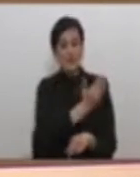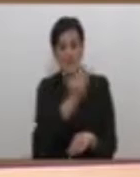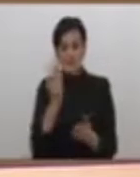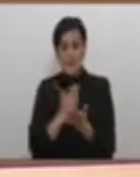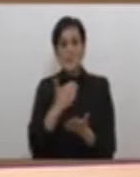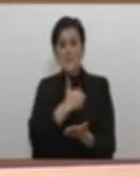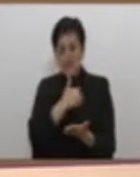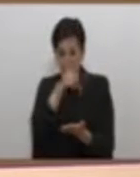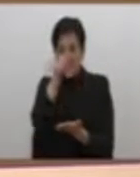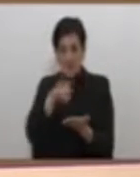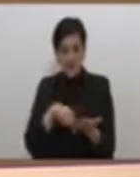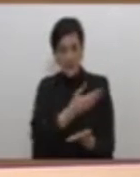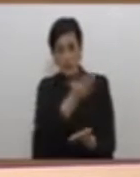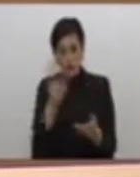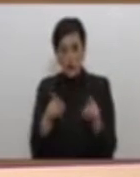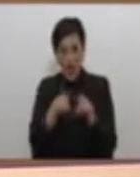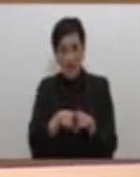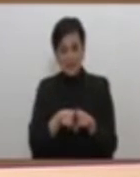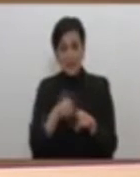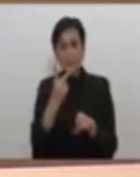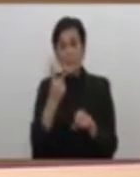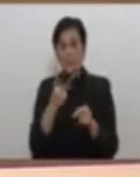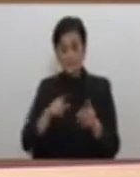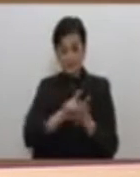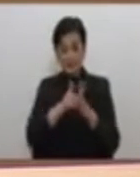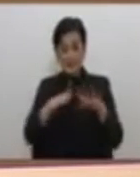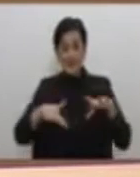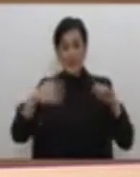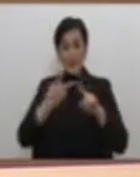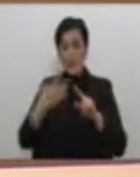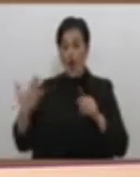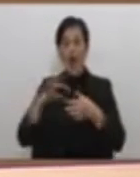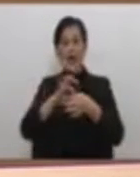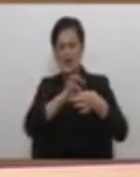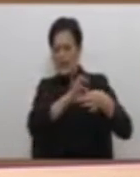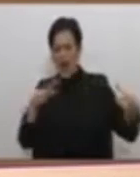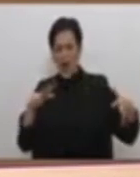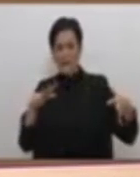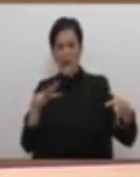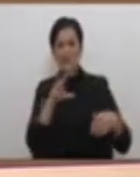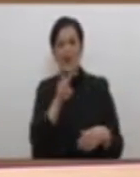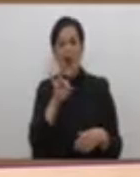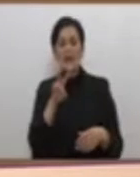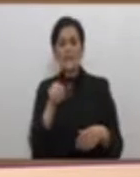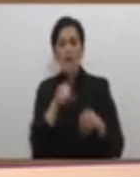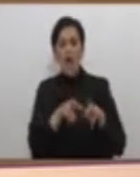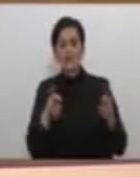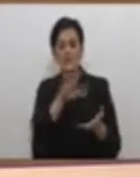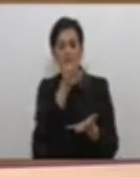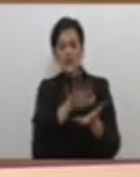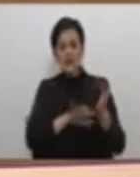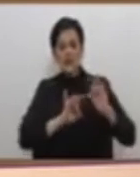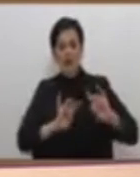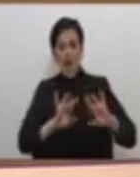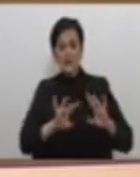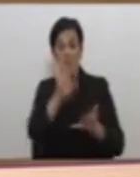რომ რასეთები ხართ ამ დარბაზის მეორე მხარეს. გაემიჯნეთ ბატონი ღარიბაშვილის განცხადებებს. განცხადებებს,